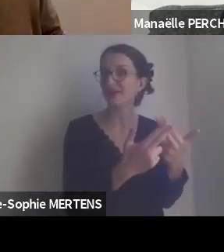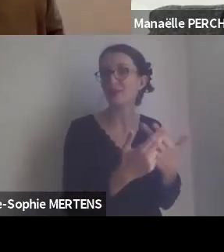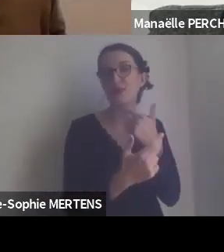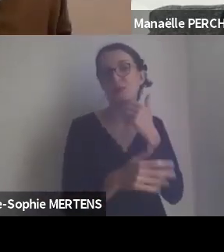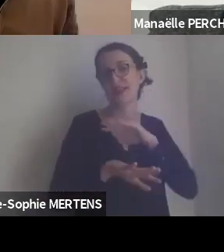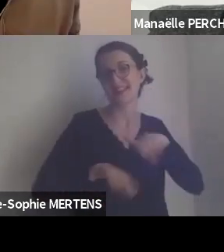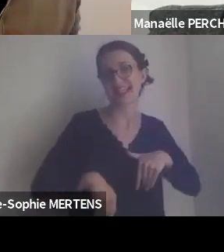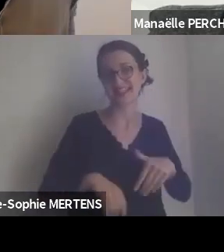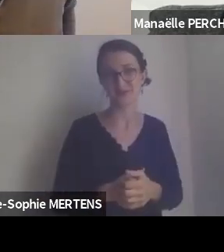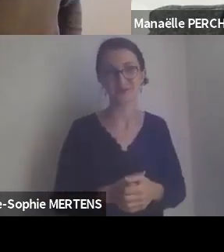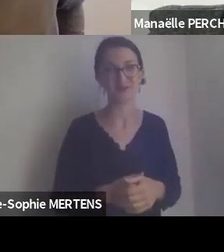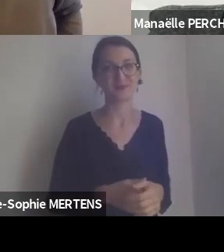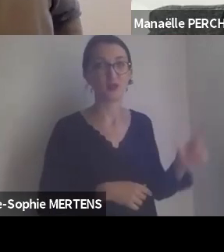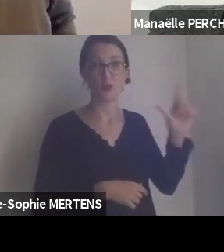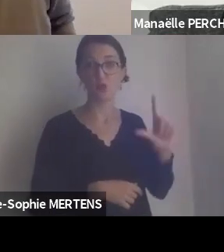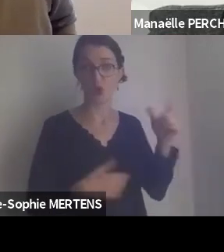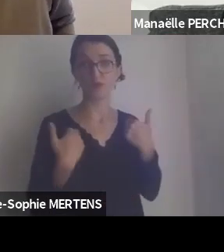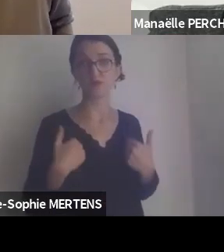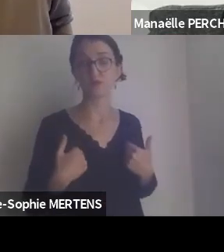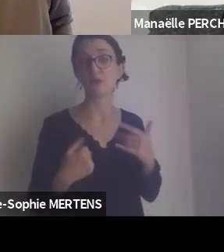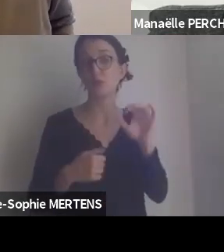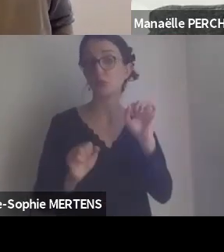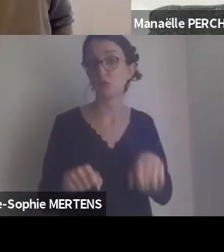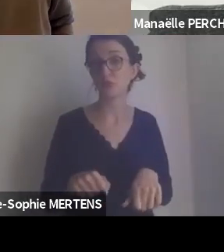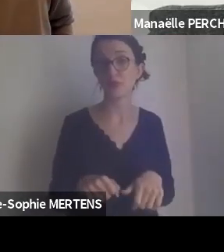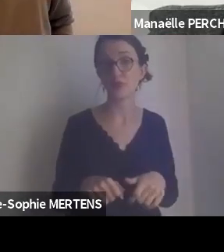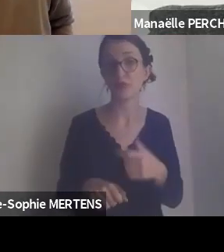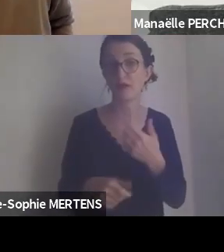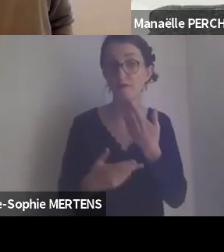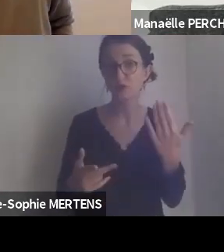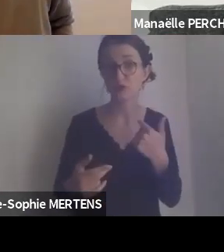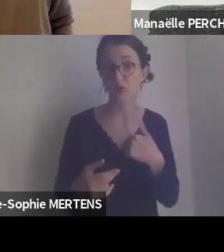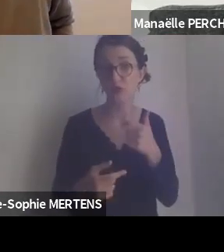Si tu veux, je peux intervenir 2 minutes. Enfin, nous, on n'en a absolument pas parlé en fait.